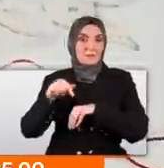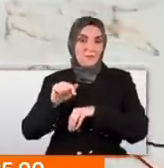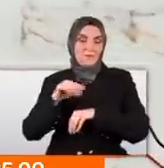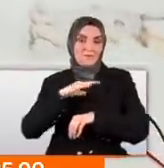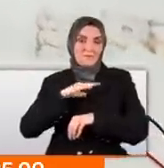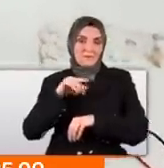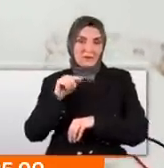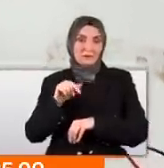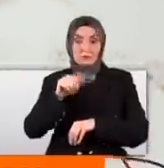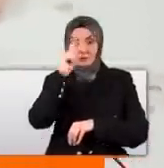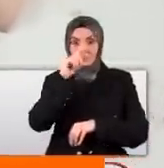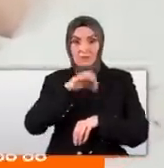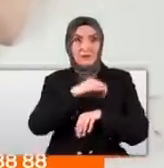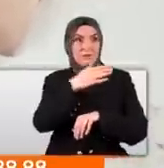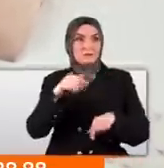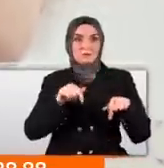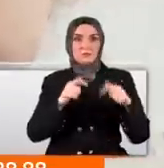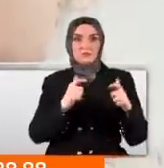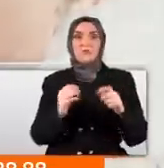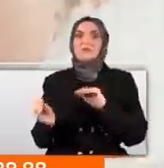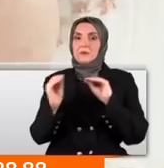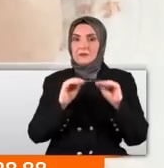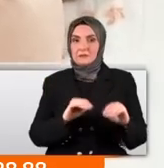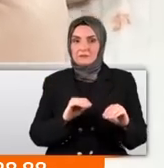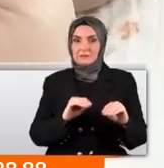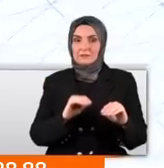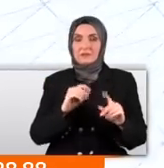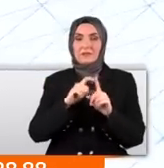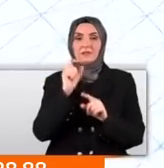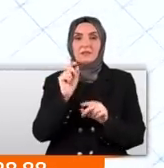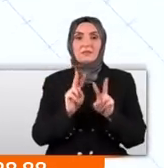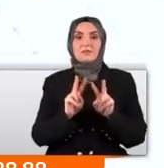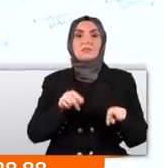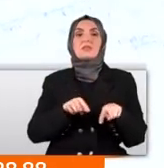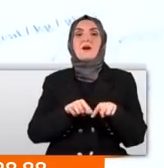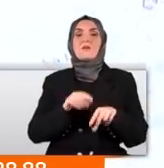Aynı zamanda Defne 11 kodlu bebek bir Down sendromlu.